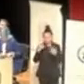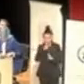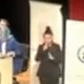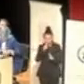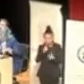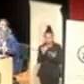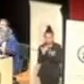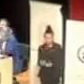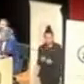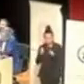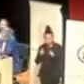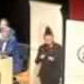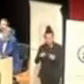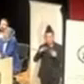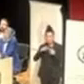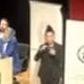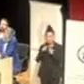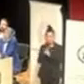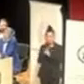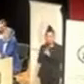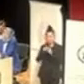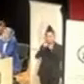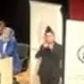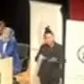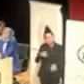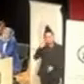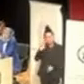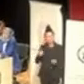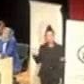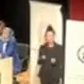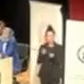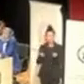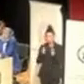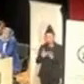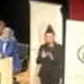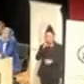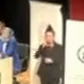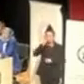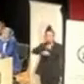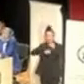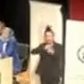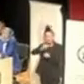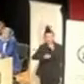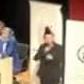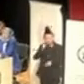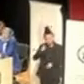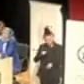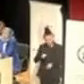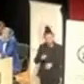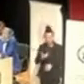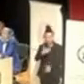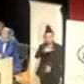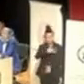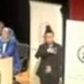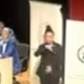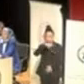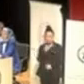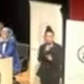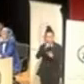yapılmıştır. Randevu sistemiyle çalışmaktadır. Üç vardiya halinde gönüllü okuyucu olmak